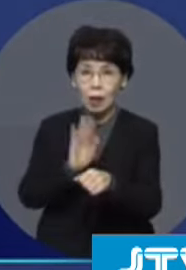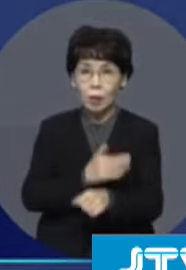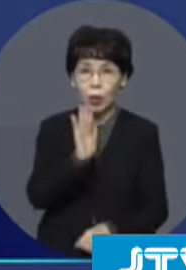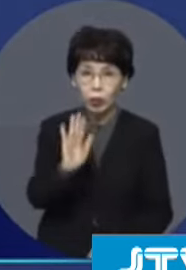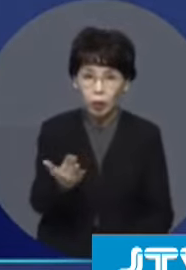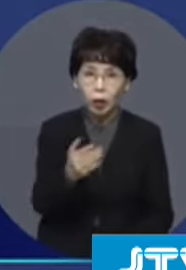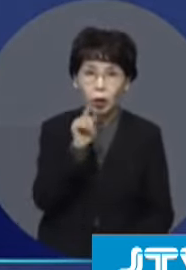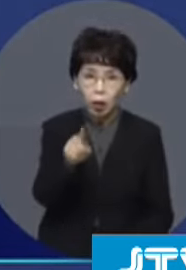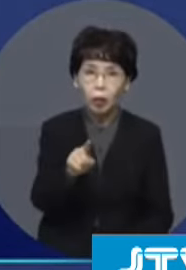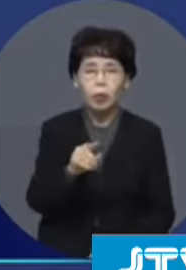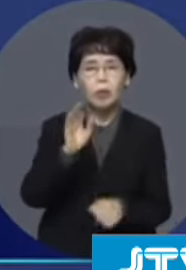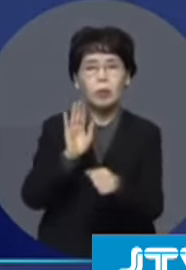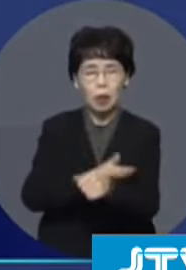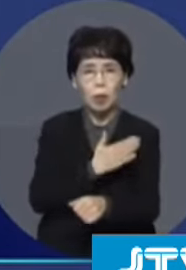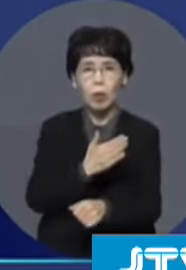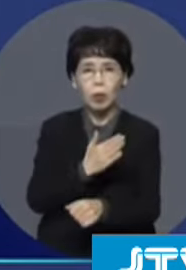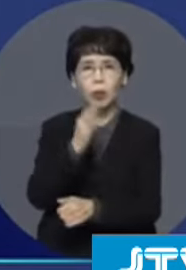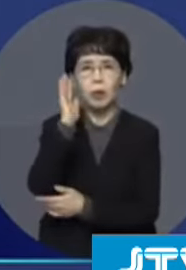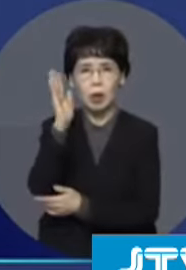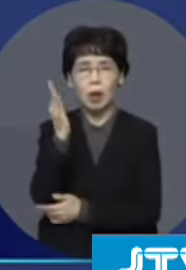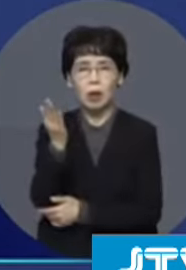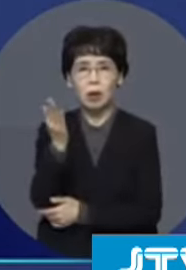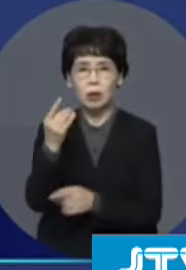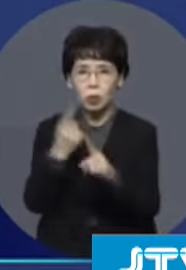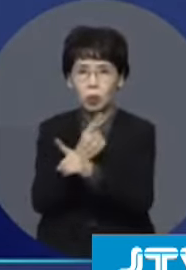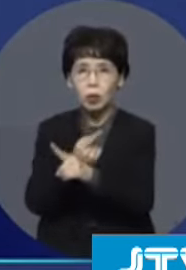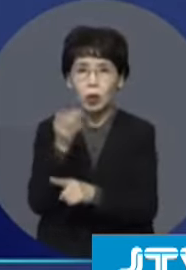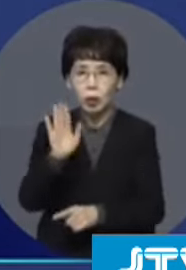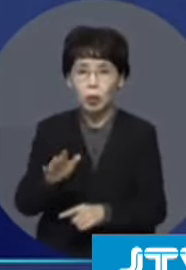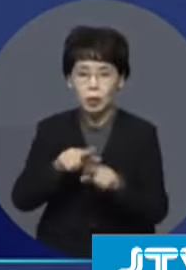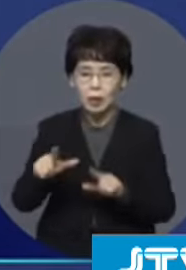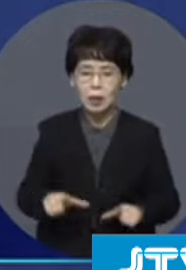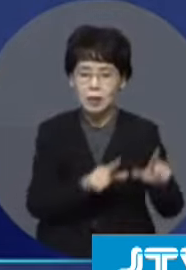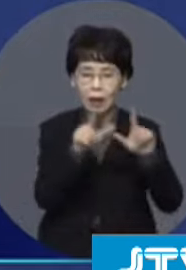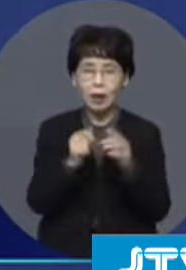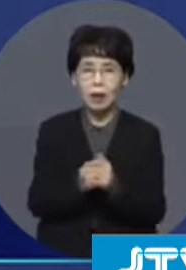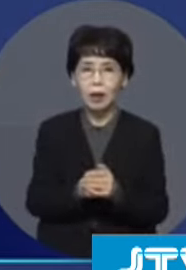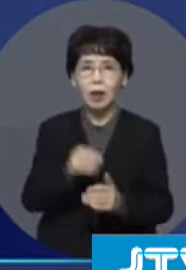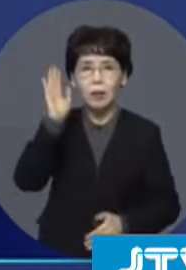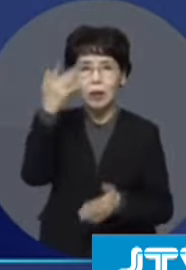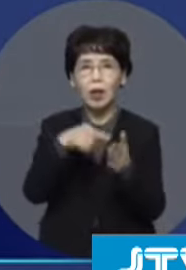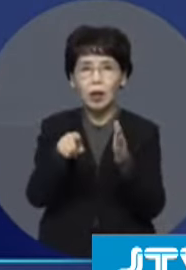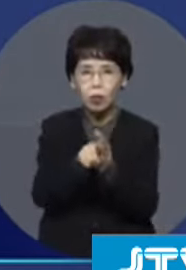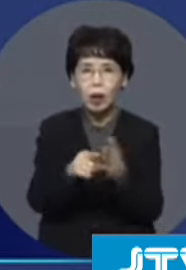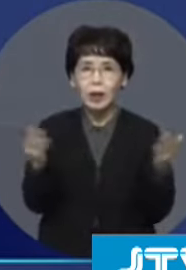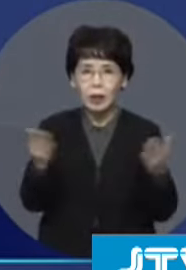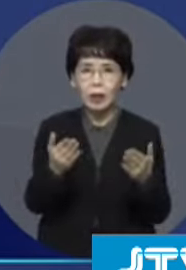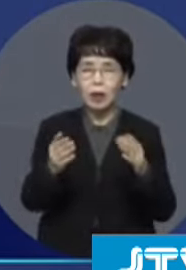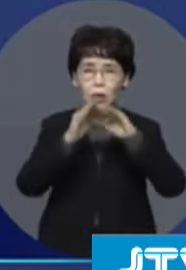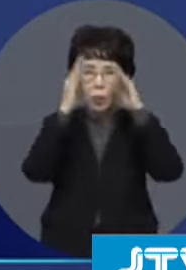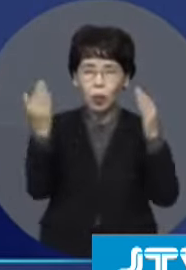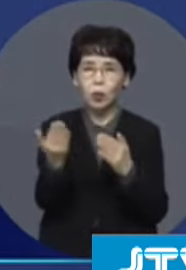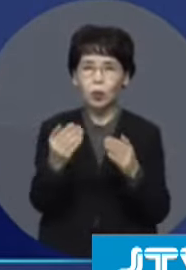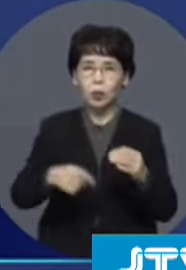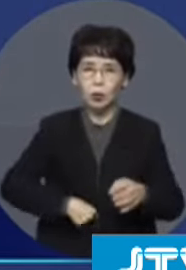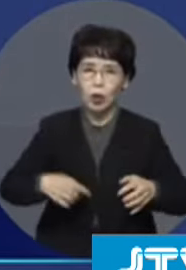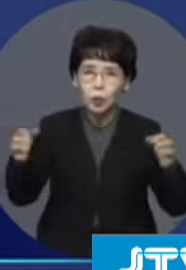지적하더라도 민생과 미래를 위한 일만큼은 모두 힘을 모아주시기를